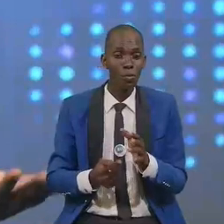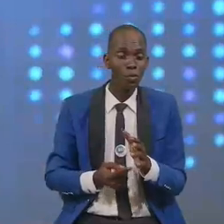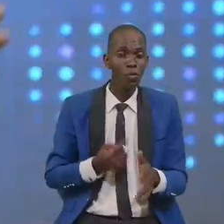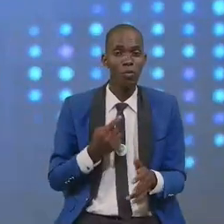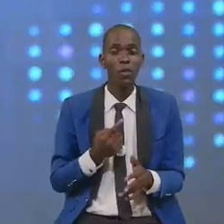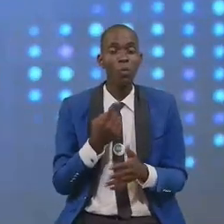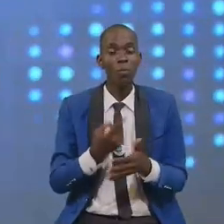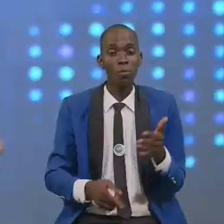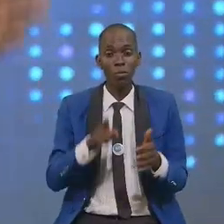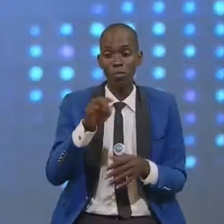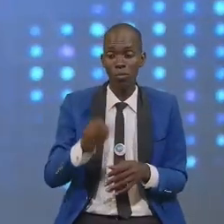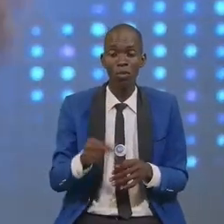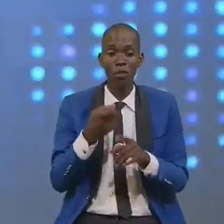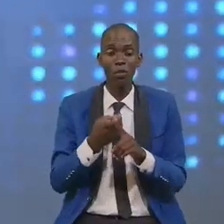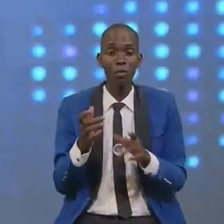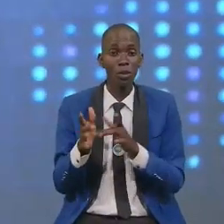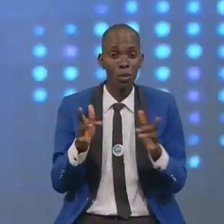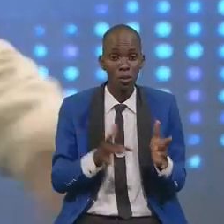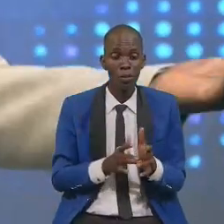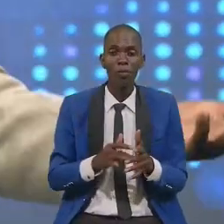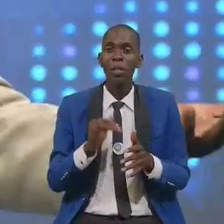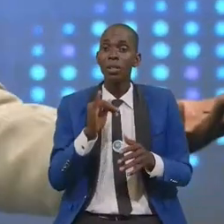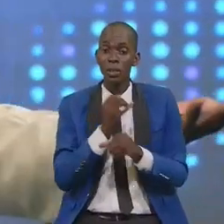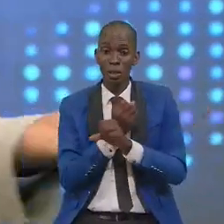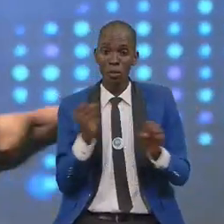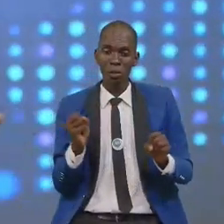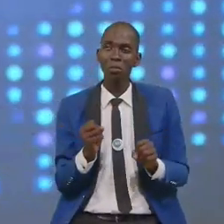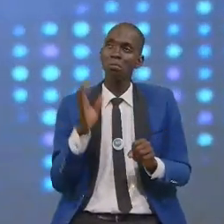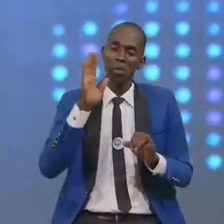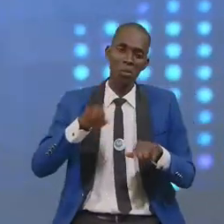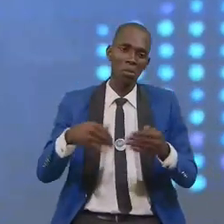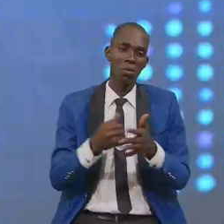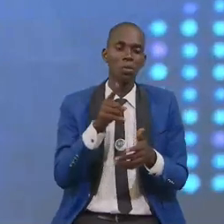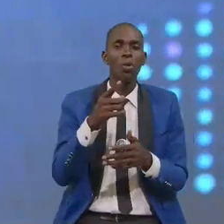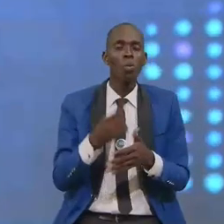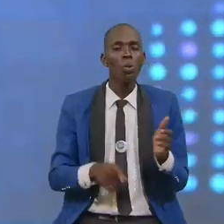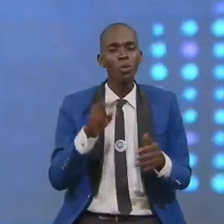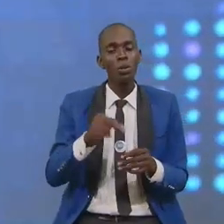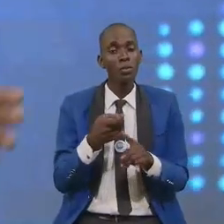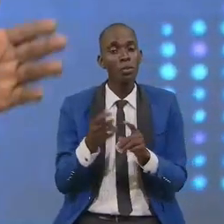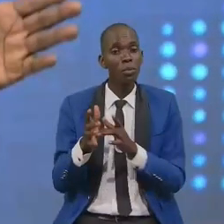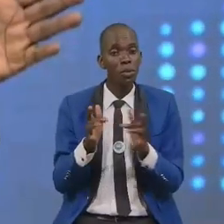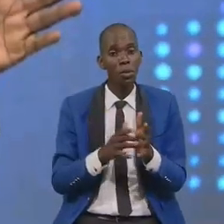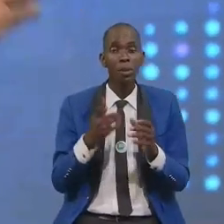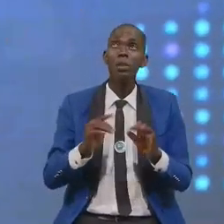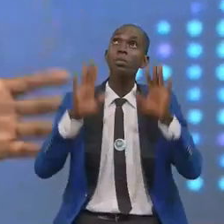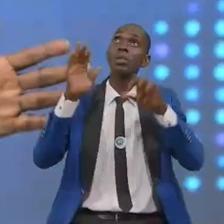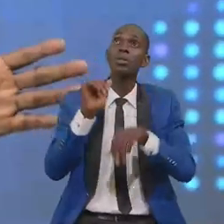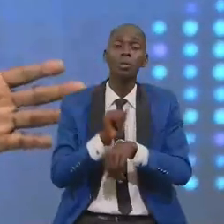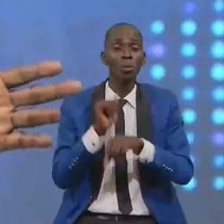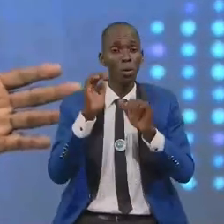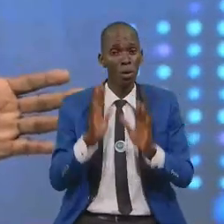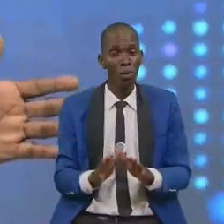le sauve le salut immédiatement une fois quand une fois qu'on te rencontre Jésus le faisait de miracle